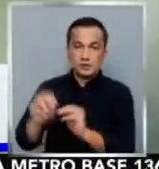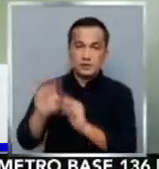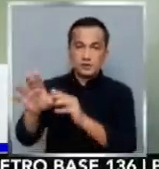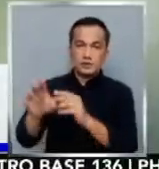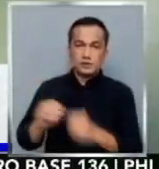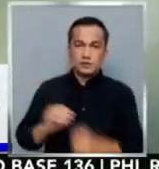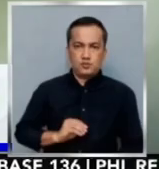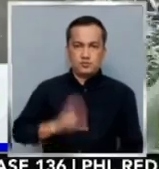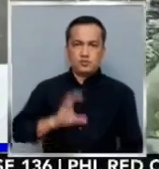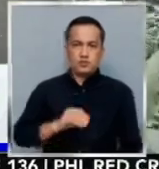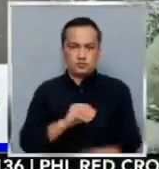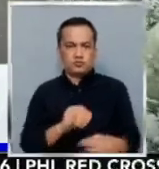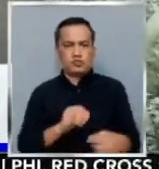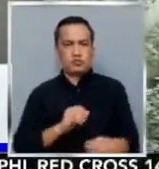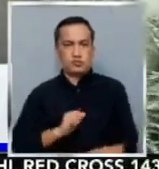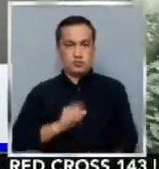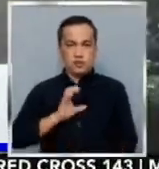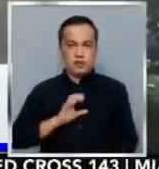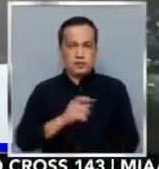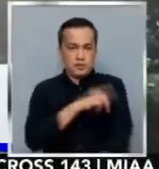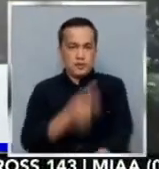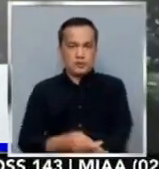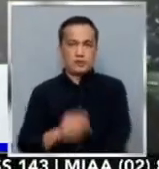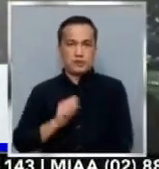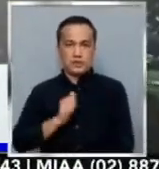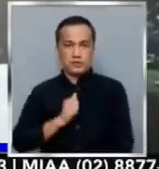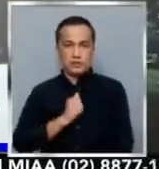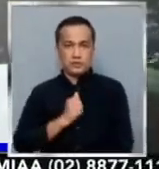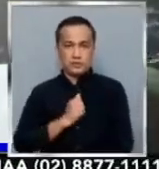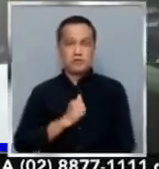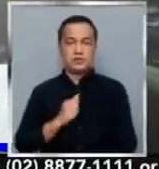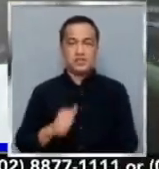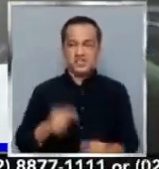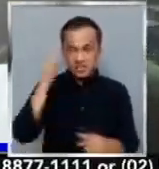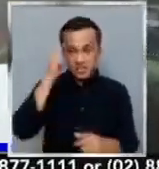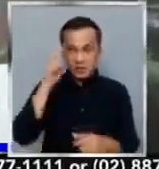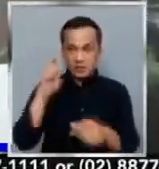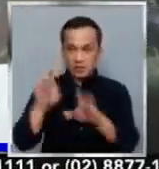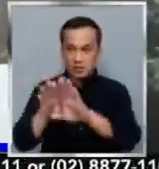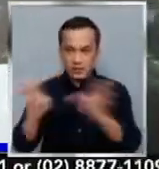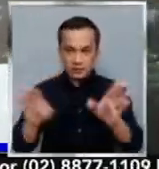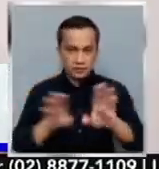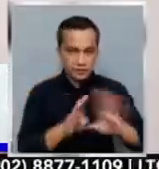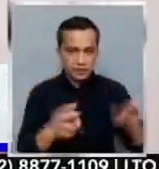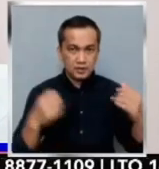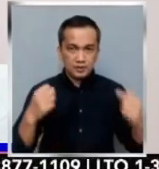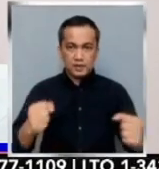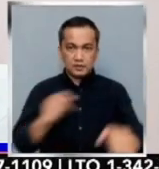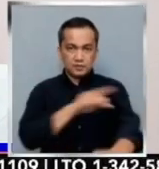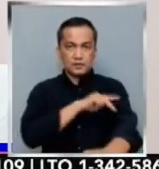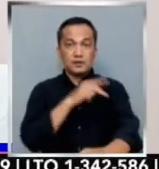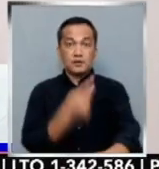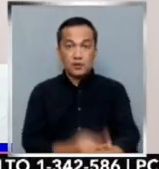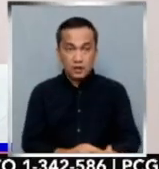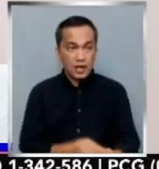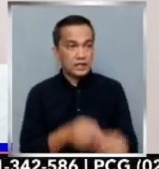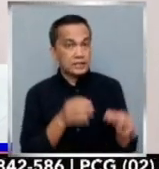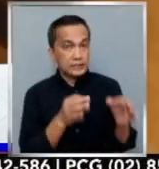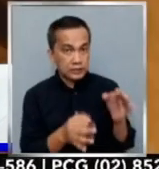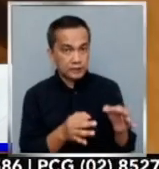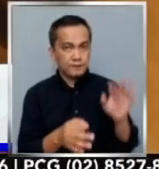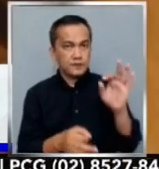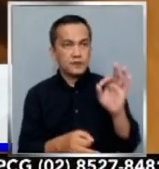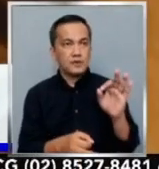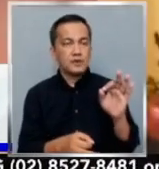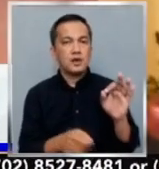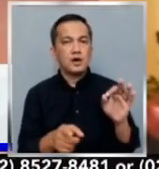kapangyarihan ng mga anting-anting. Iniisip nila na mas potent o mas malakas ang mga kapangyarihang ito kapag Biyernes Santo,